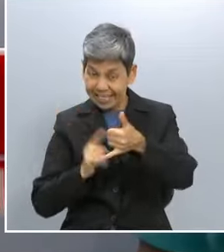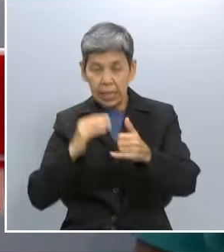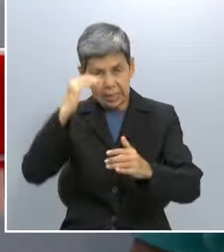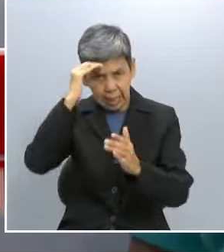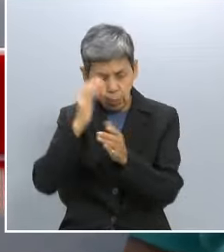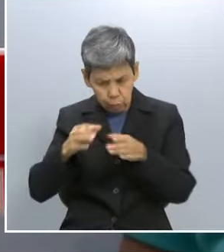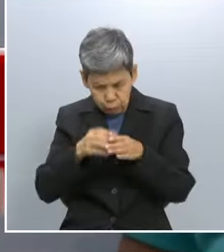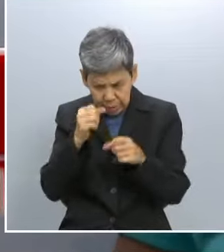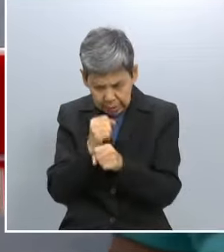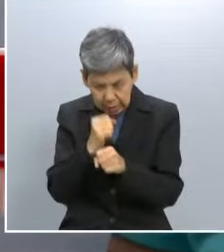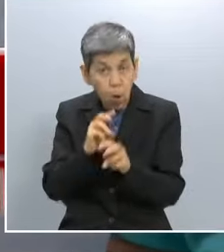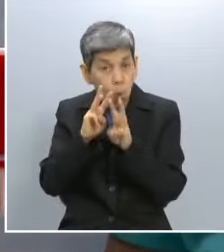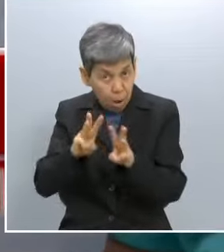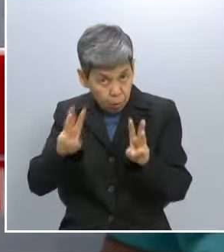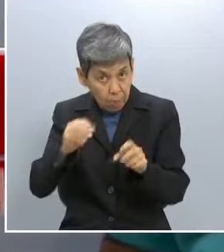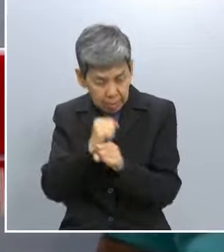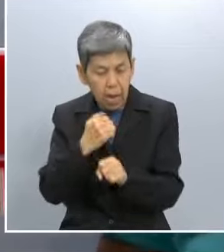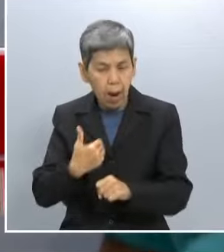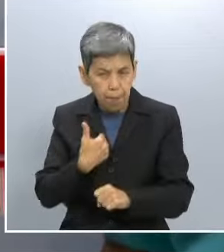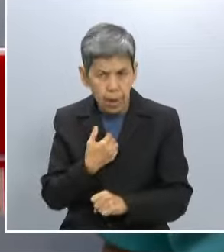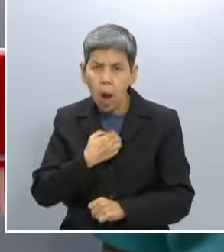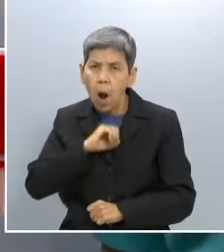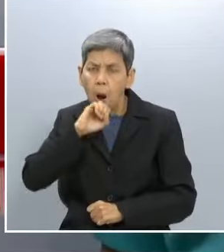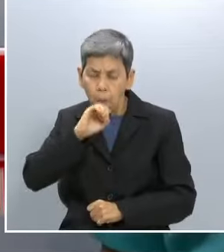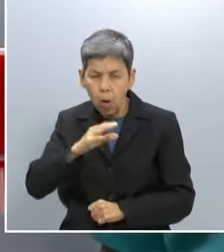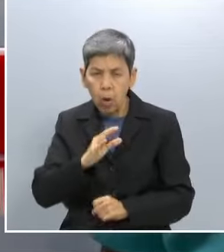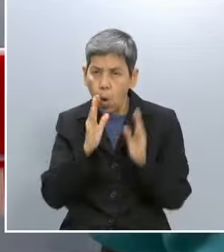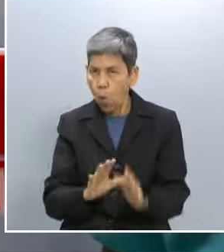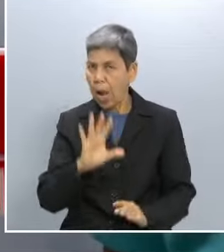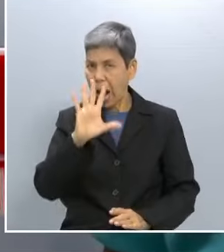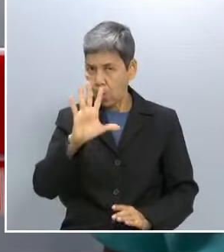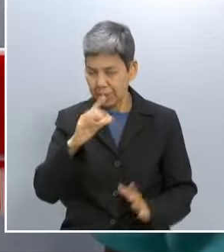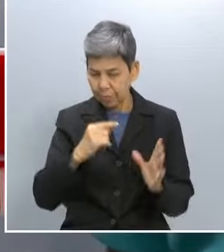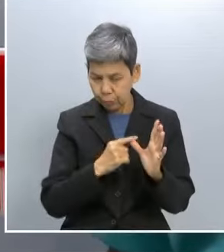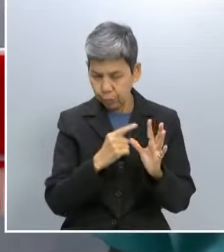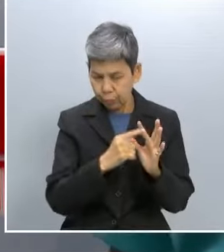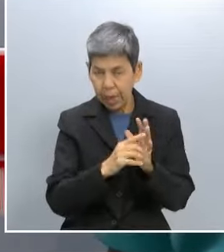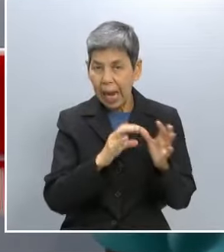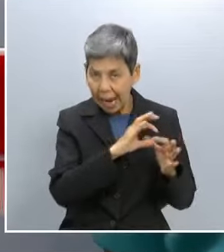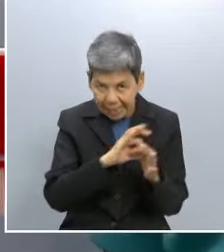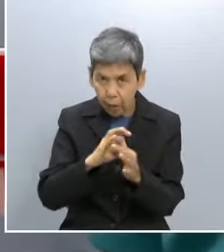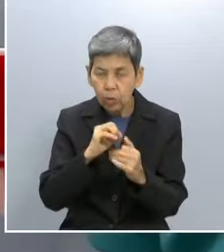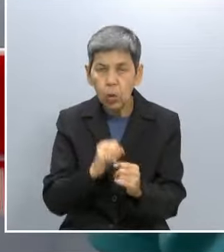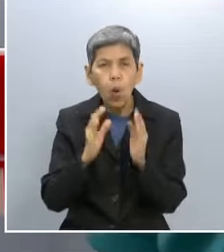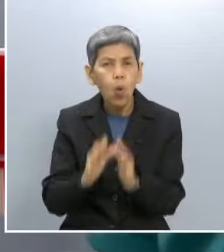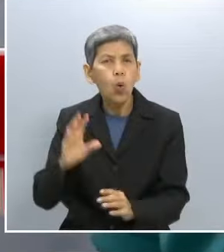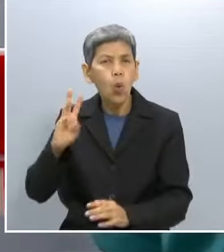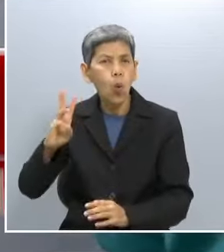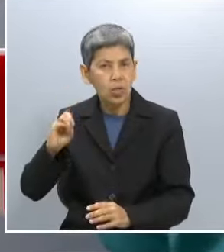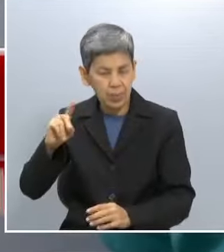ทำงานในคดีนี้เนี่ยได้มีการร้องทุกข์กล่าวโทษตำรวจ5นายซึ่งต่อยอดมาจากผู้ต้องหา61รายที่มีการฟ้องไปก่อนห